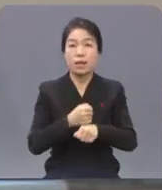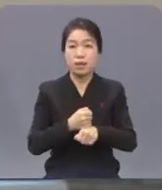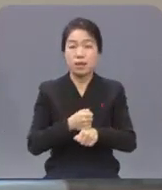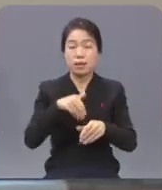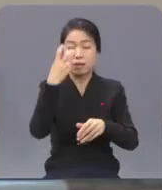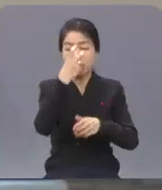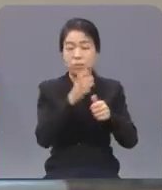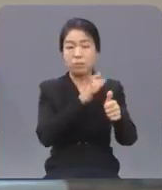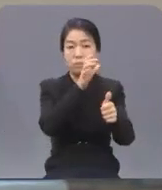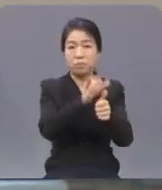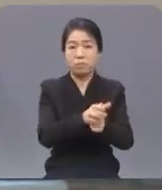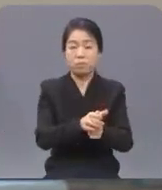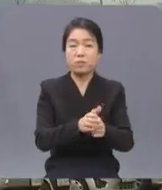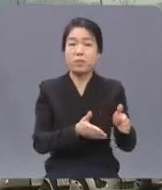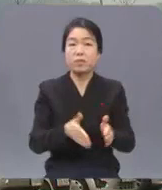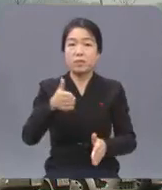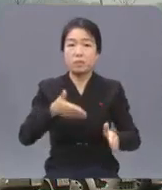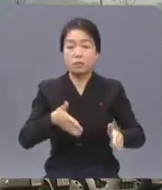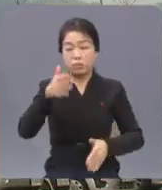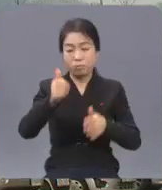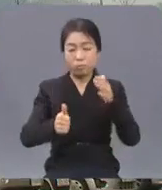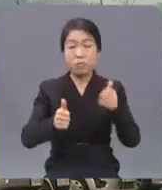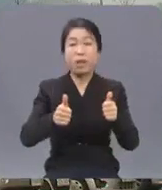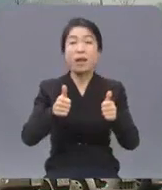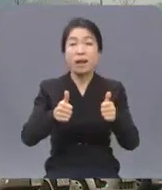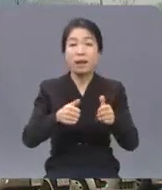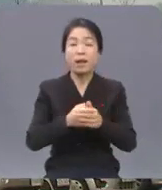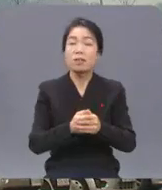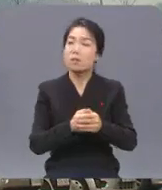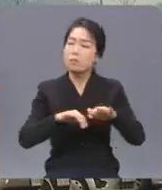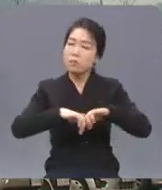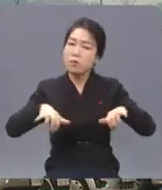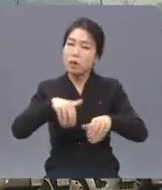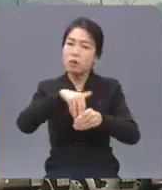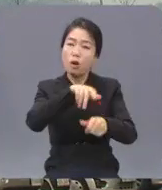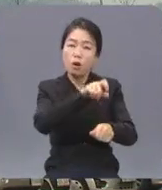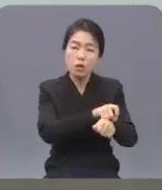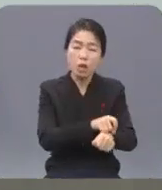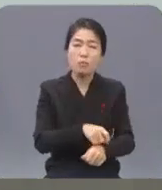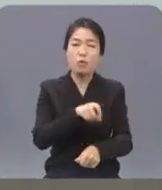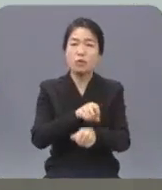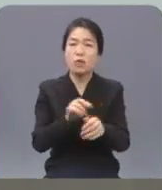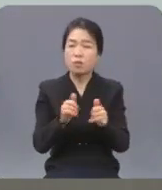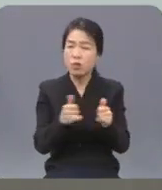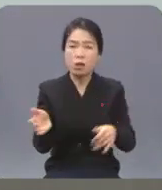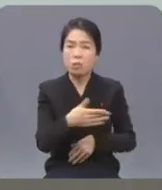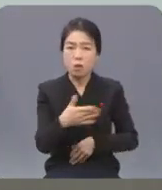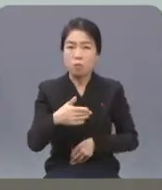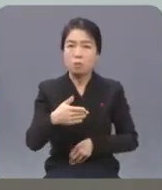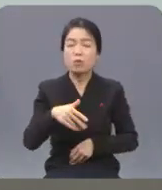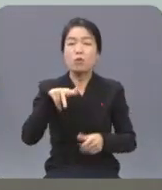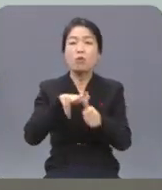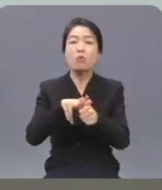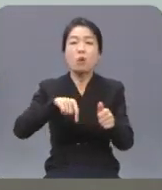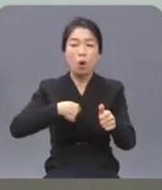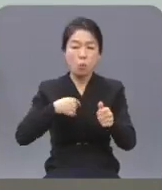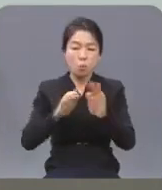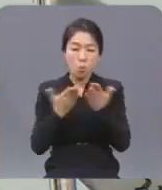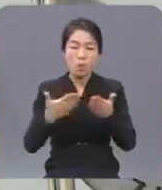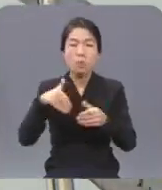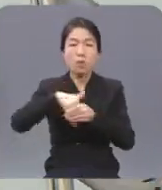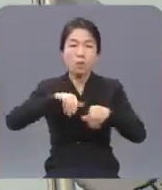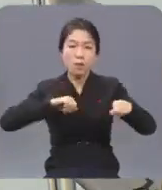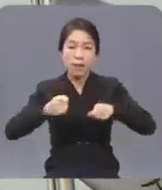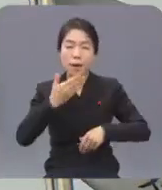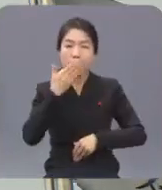선관위의 위탁으로 치러지는 시도 체육회장 선거는 별도의 선거사무소와 사무원 없이 후보자 본인만 선거운동을